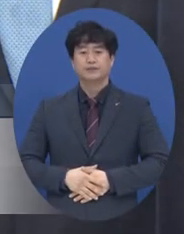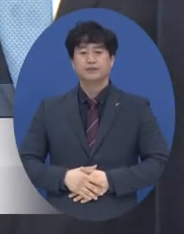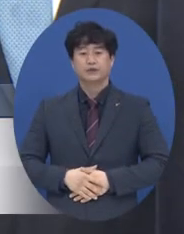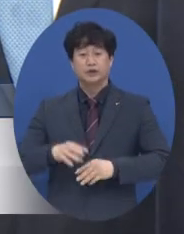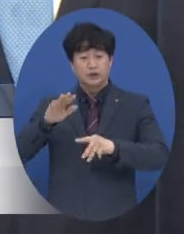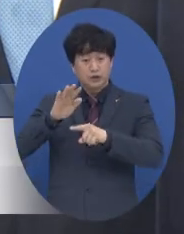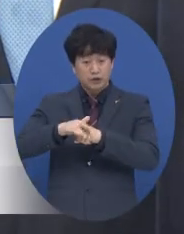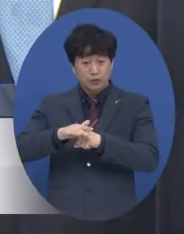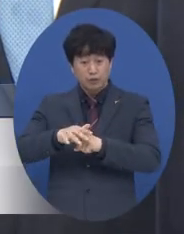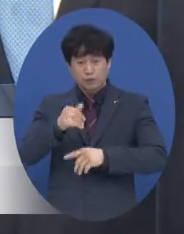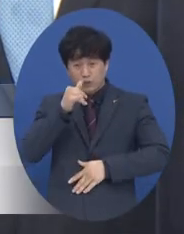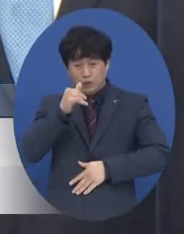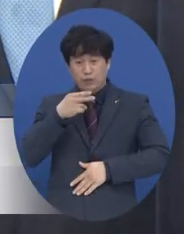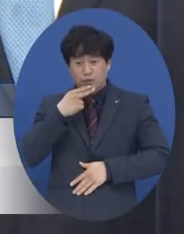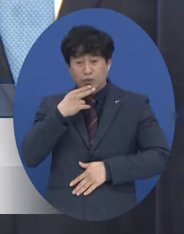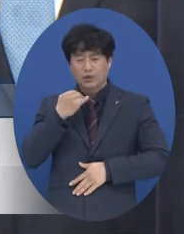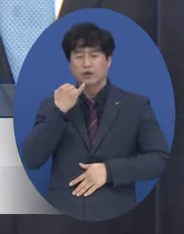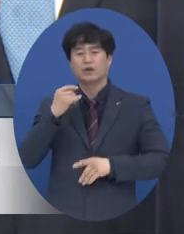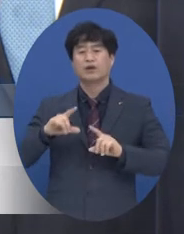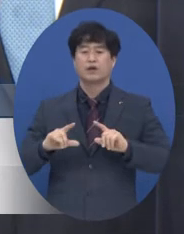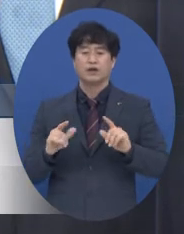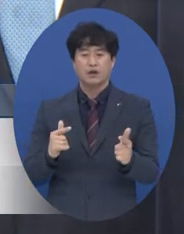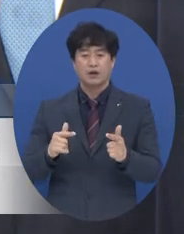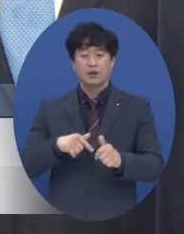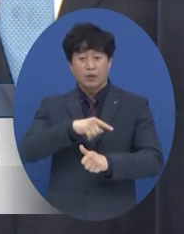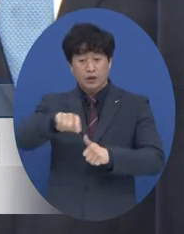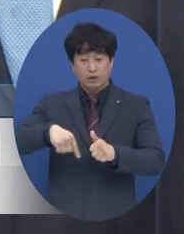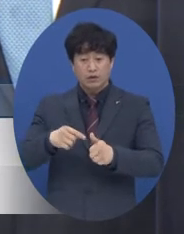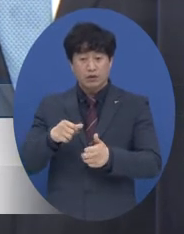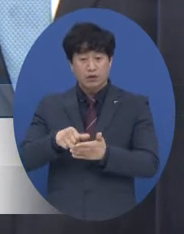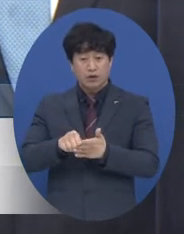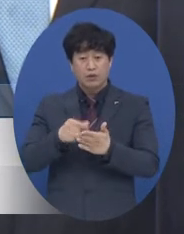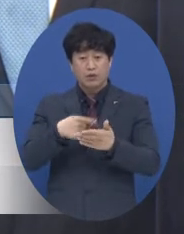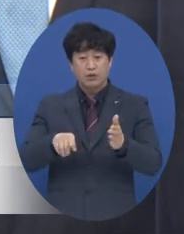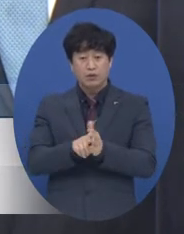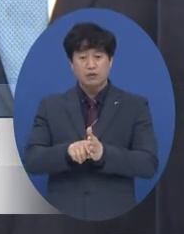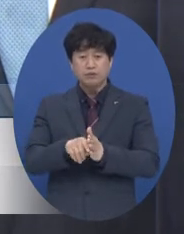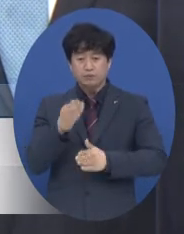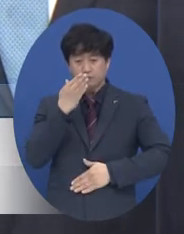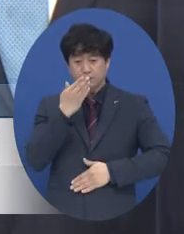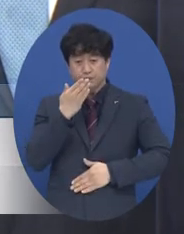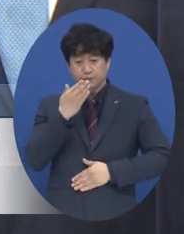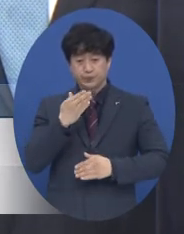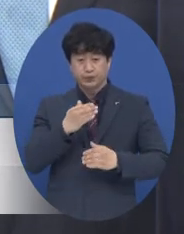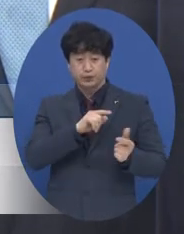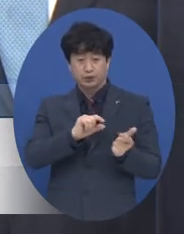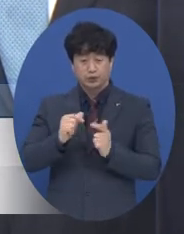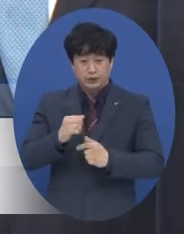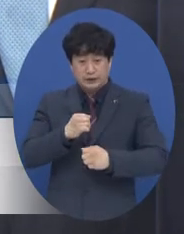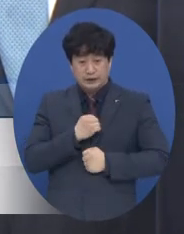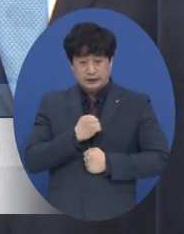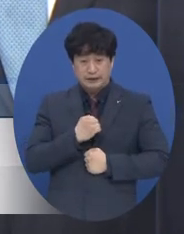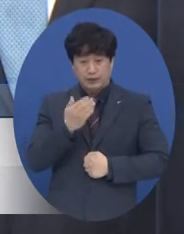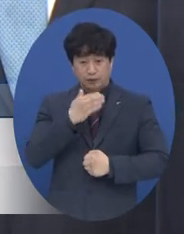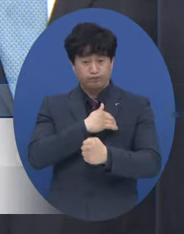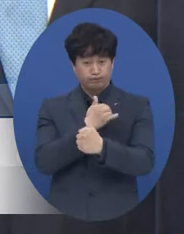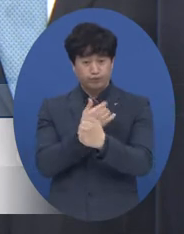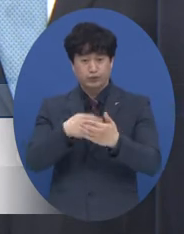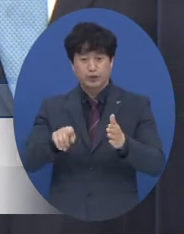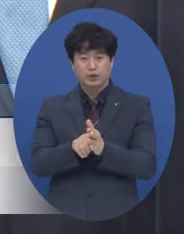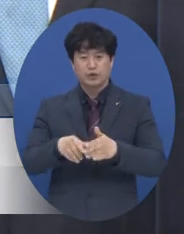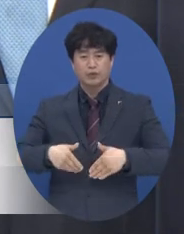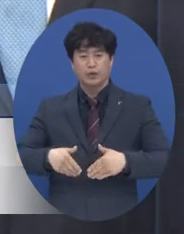농촌은 있어도 되고 없어도 되는 것이 아닙니다 환경과 자원을 위해서 식량 안보와 식량주권 위해서도 꼭 필요합니다